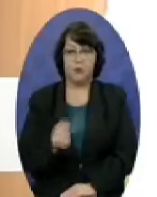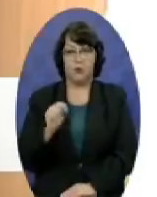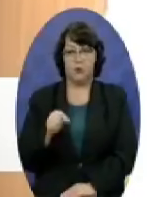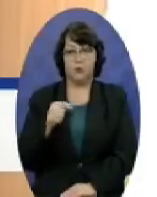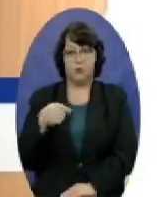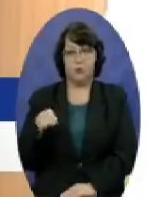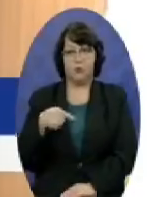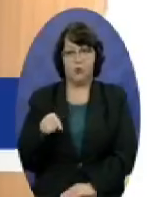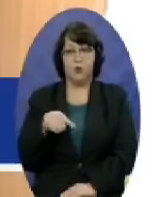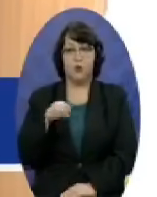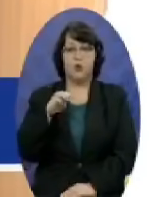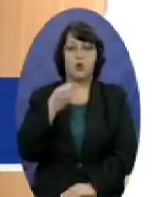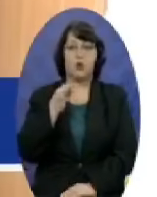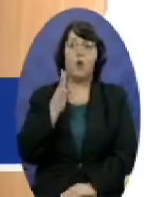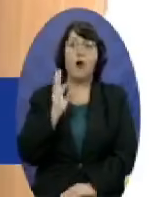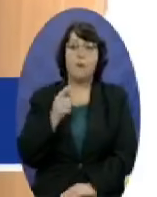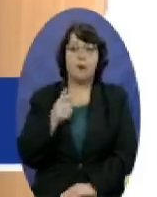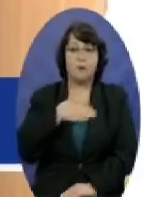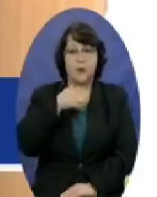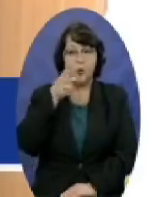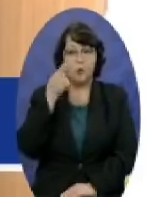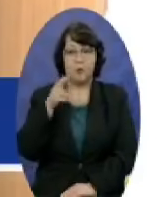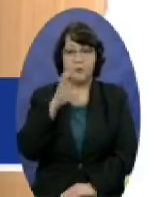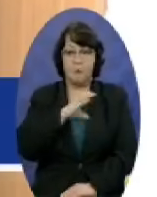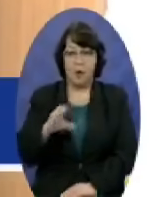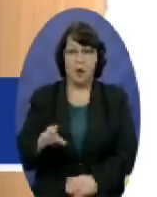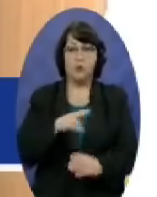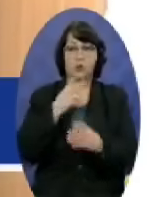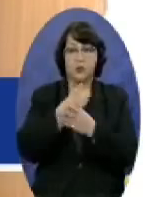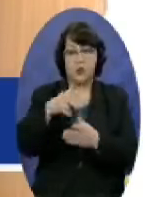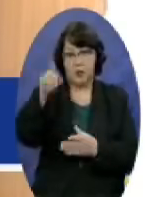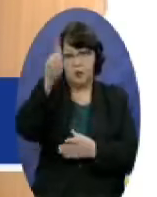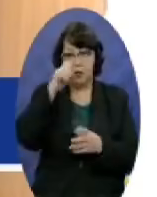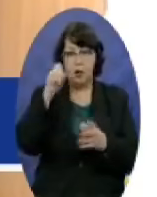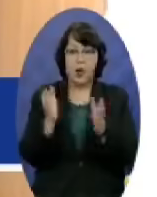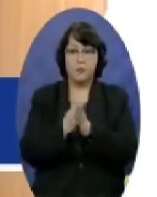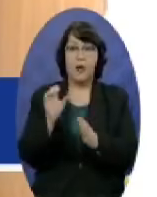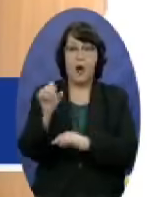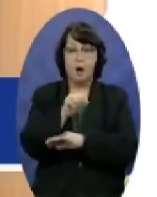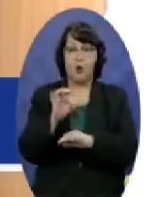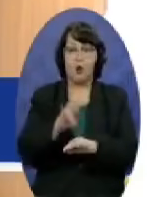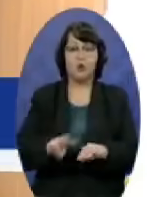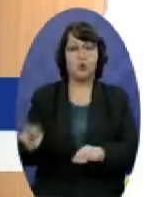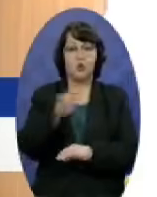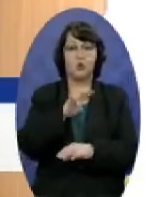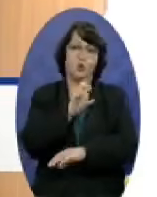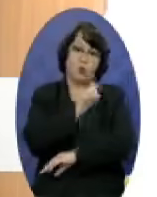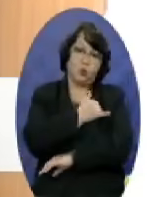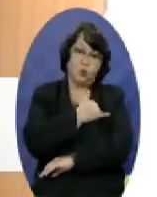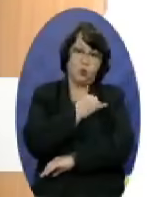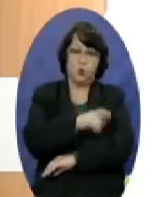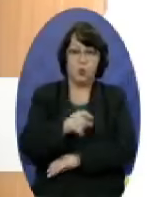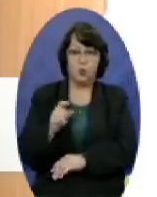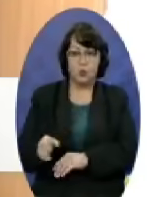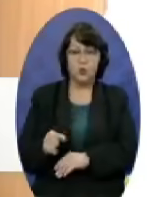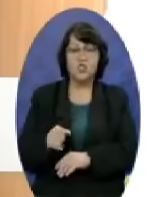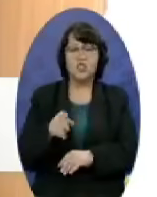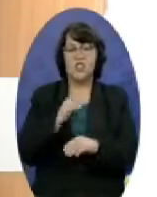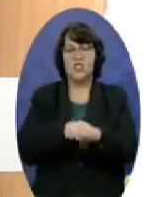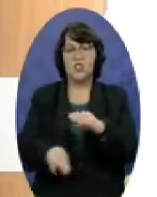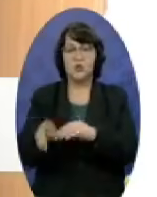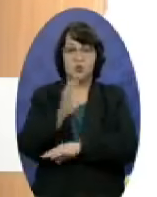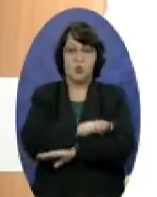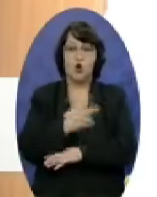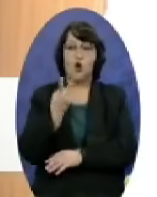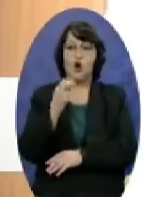байдлаар бол Төв аймгийн эрүүл мэндийн газар нэгдсэн эмчлэг хамтраад аймаг орон нутгийн удирдлагуудад цэцэрлэг болон сургуулийн үйл ажиллагааг